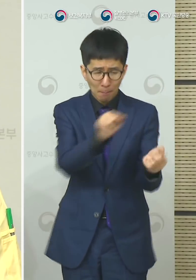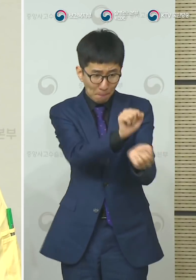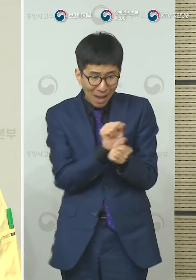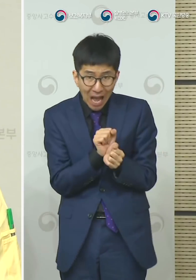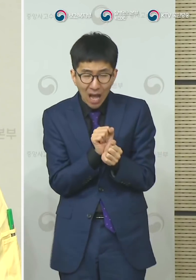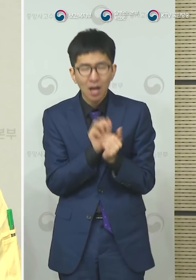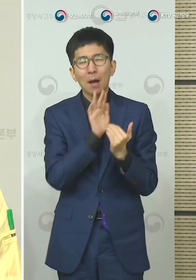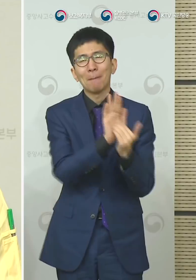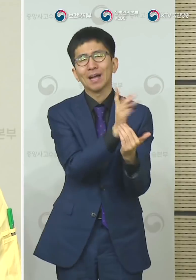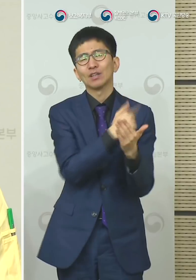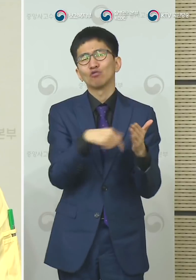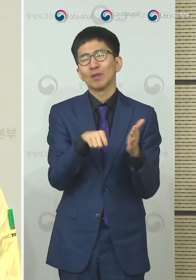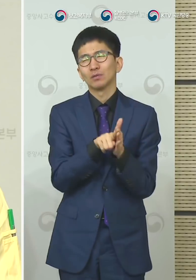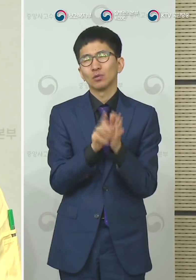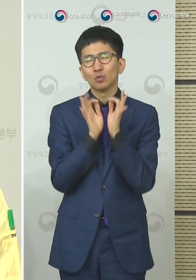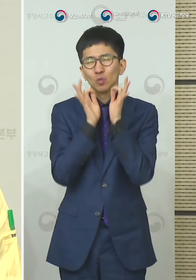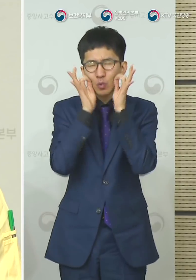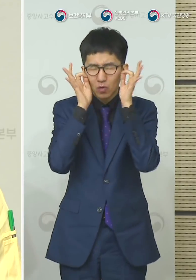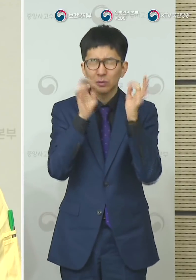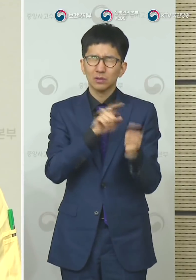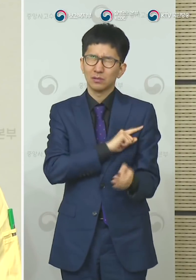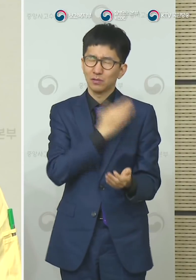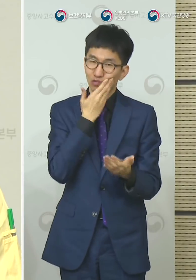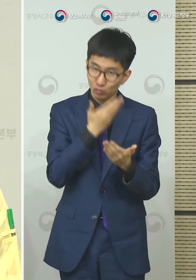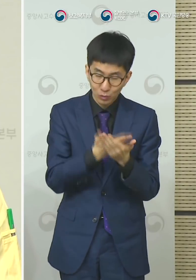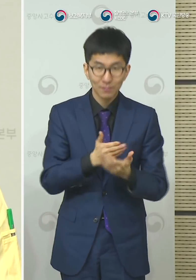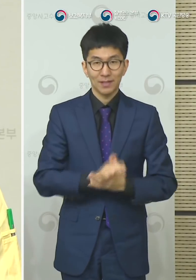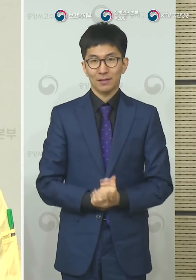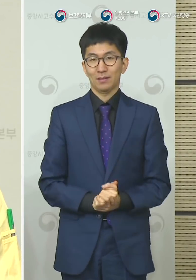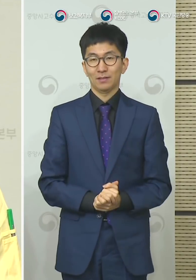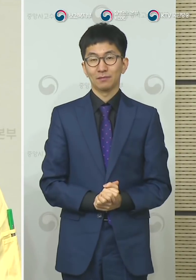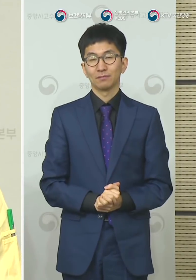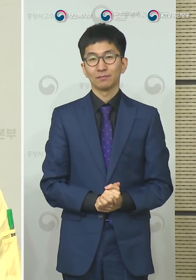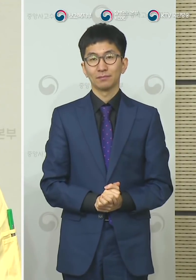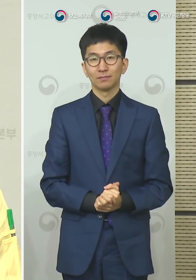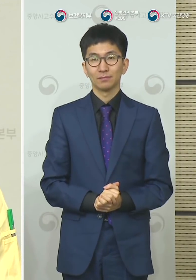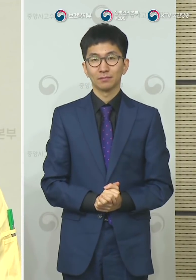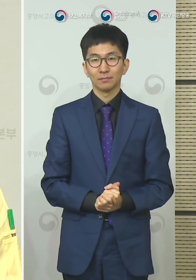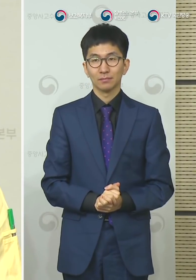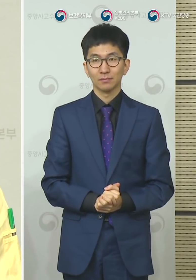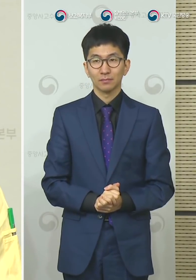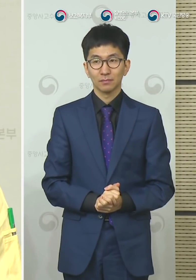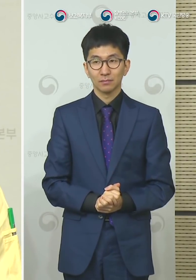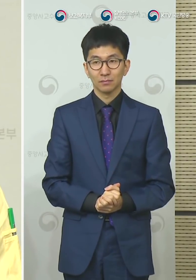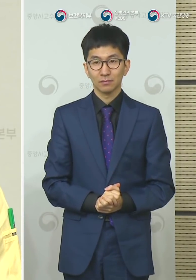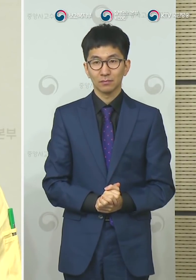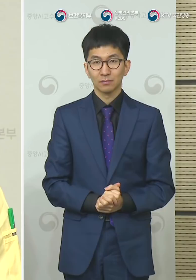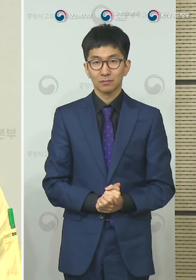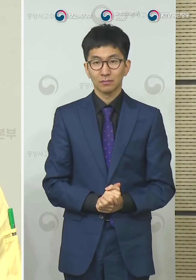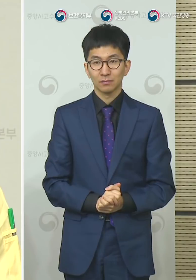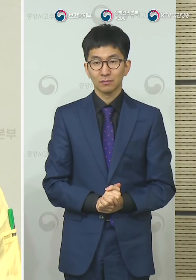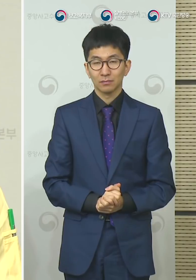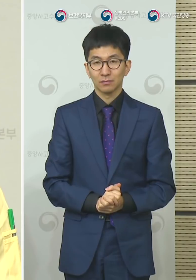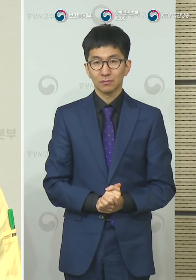가능성을 최소화하는 것은 매우 절실합니다. 저희들이